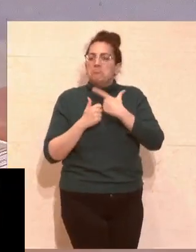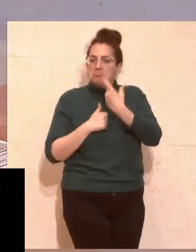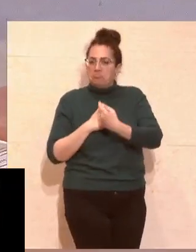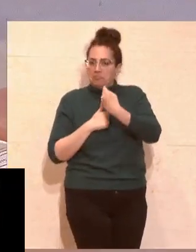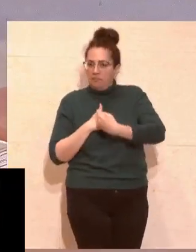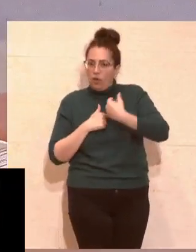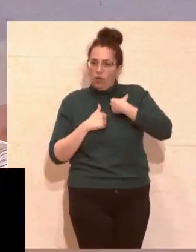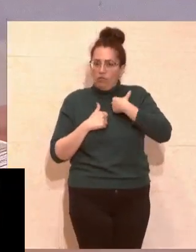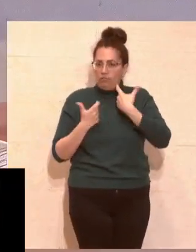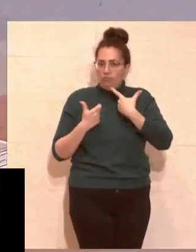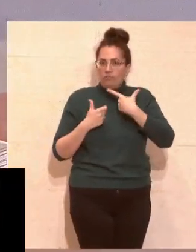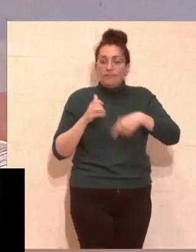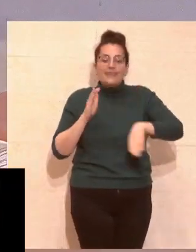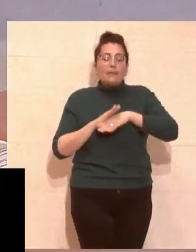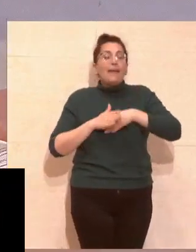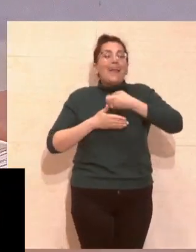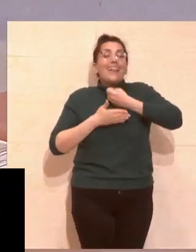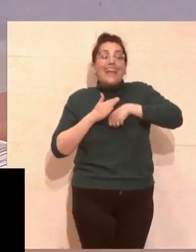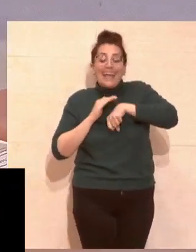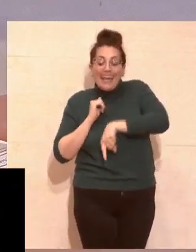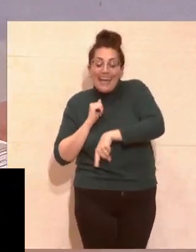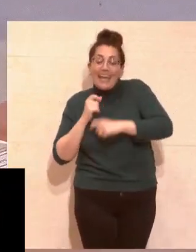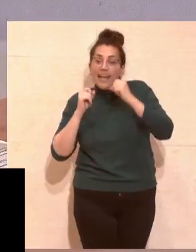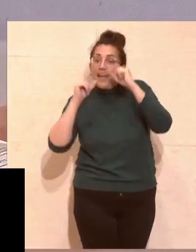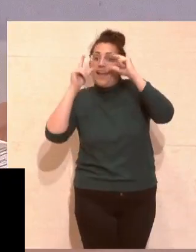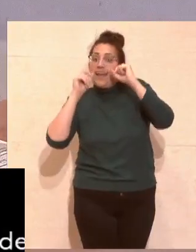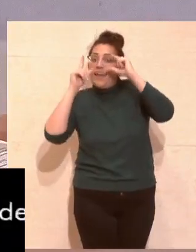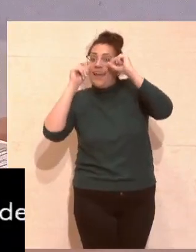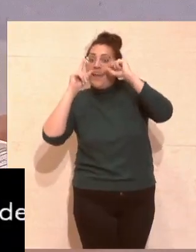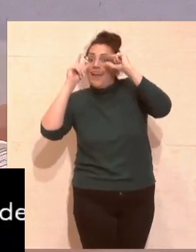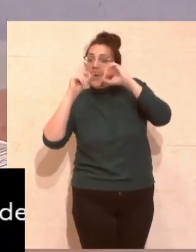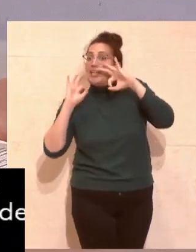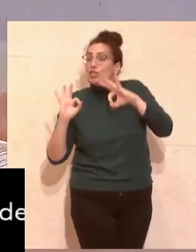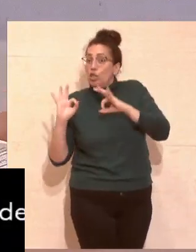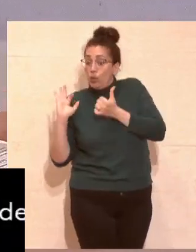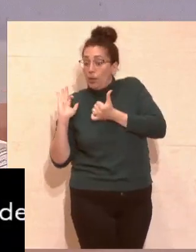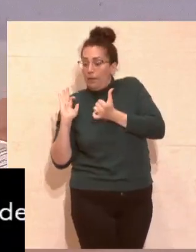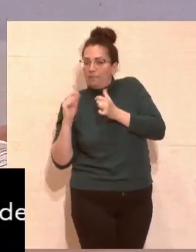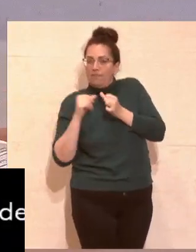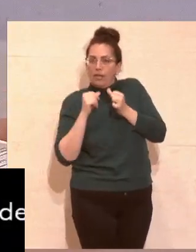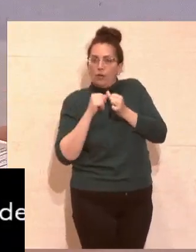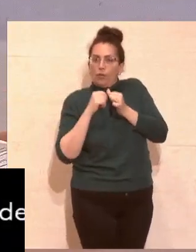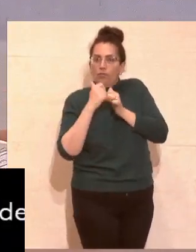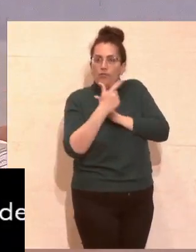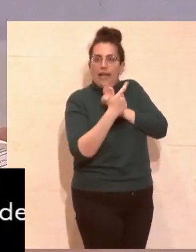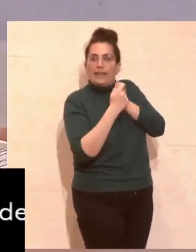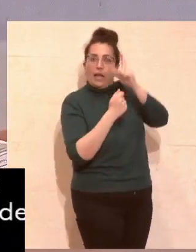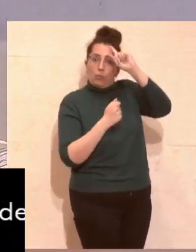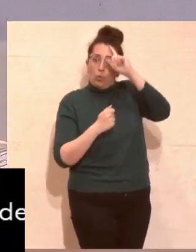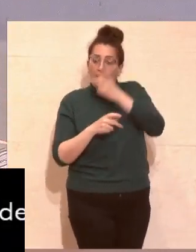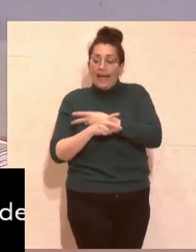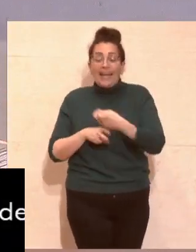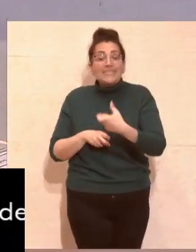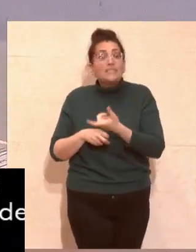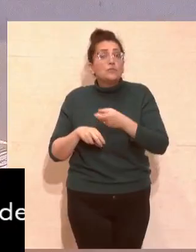réveille, c'est naturel parce que c'est même une fonction adaptative contre le syndrome de la mort du nourrisson.